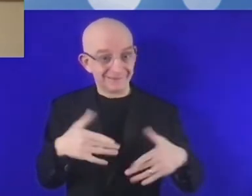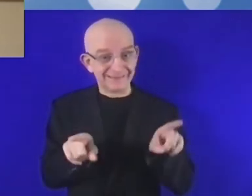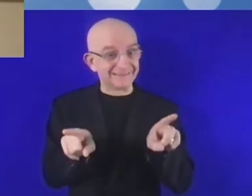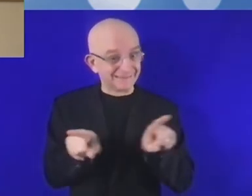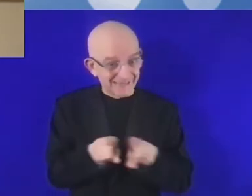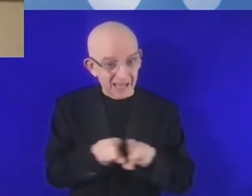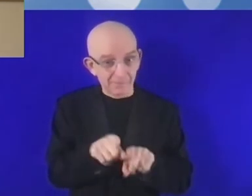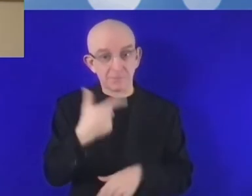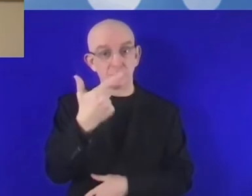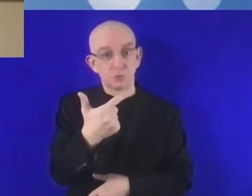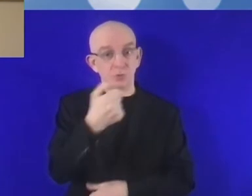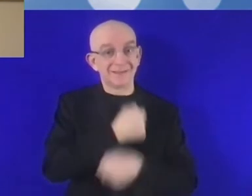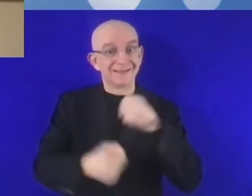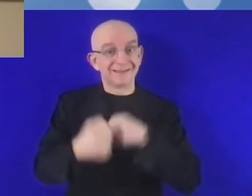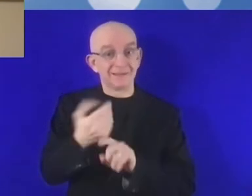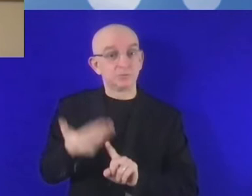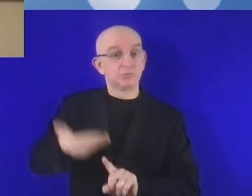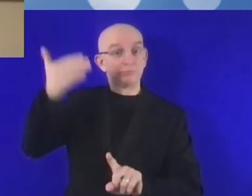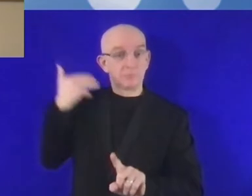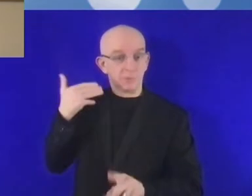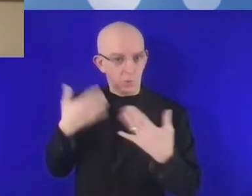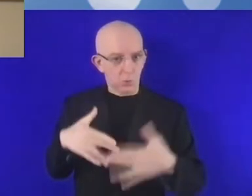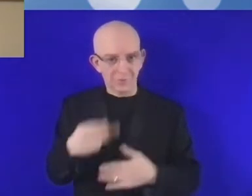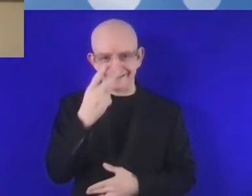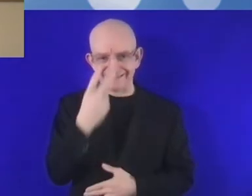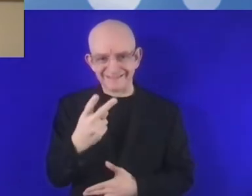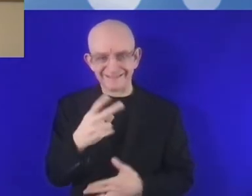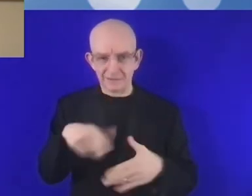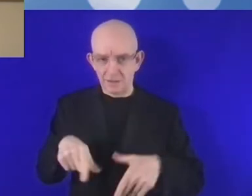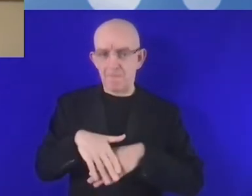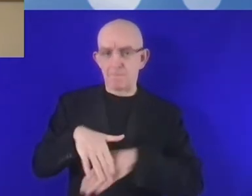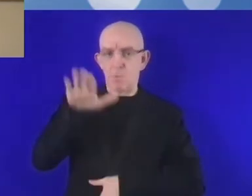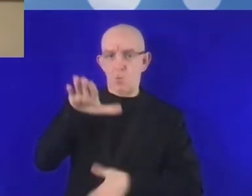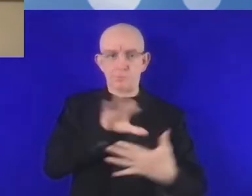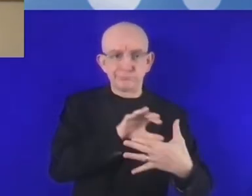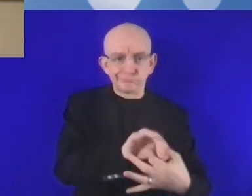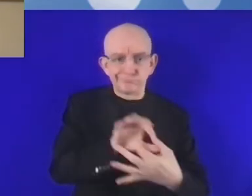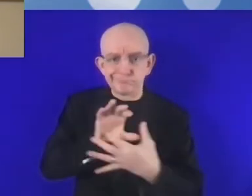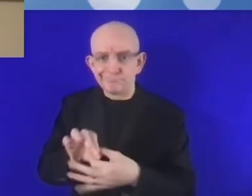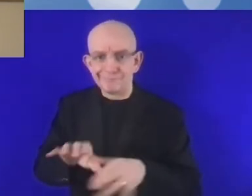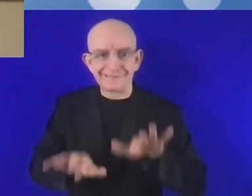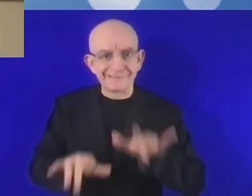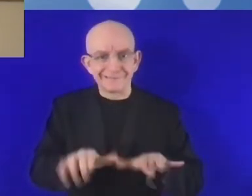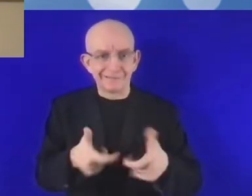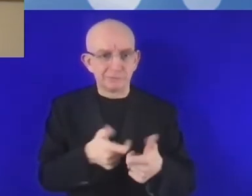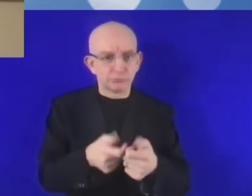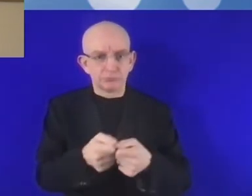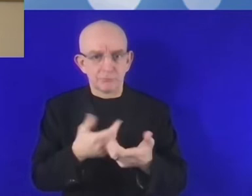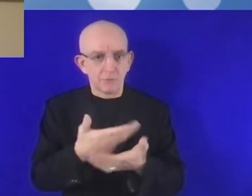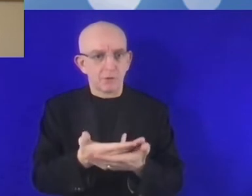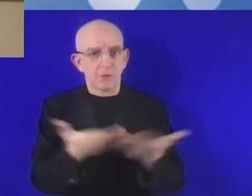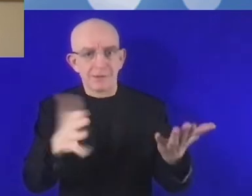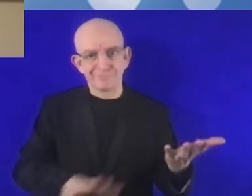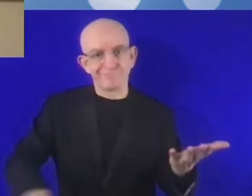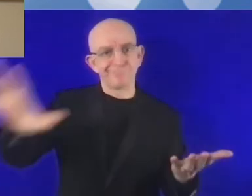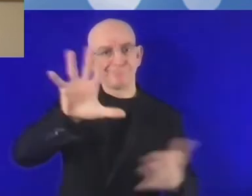70% زادت عن ما كانت في العام الماضي، مما يؤشر إلى أن الناس أصبحوا